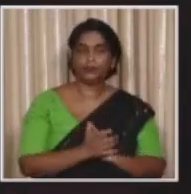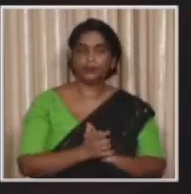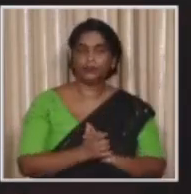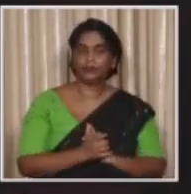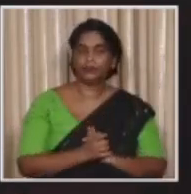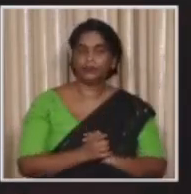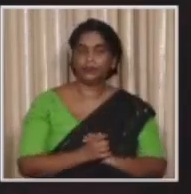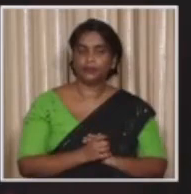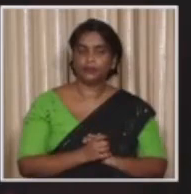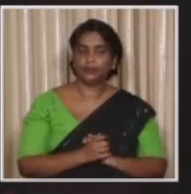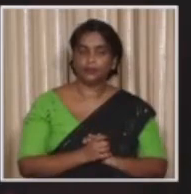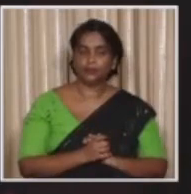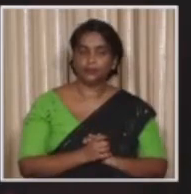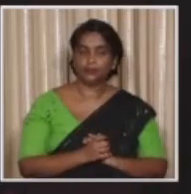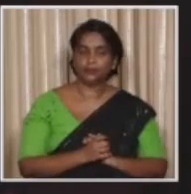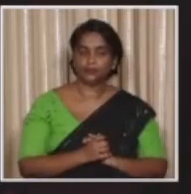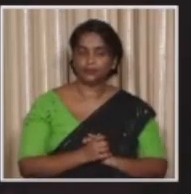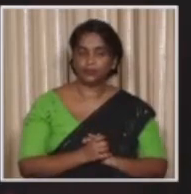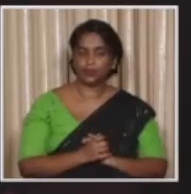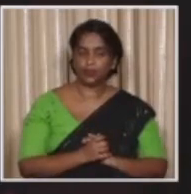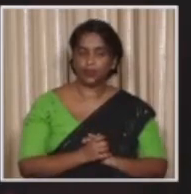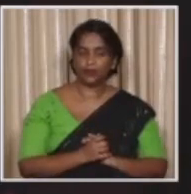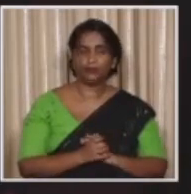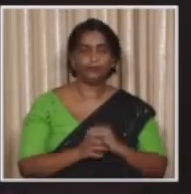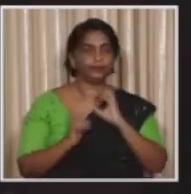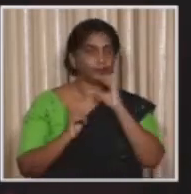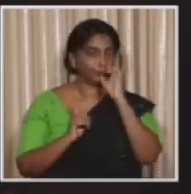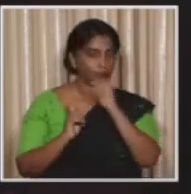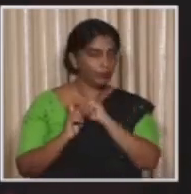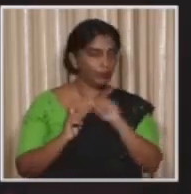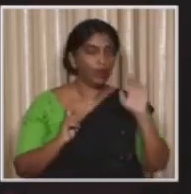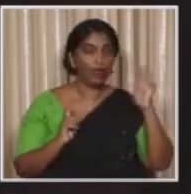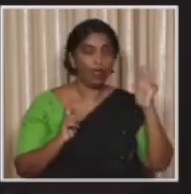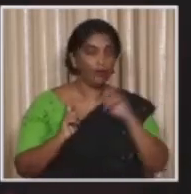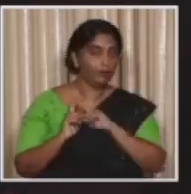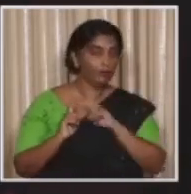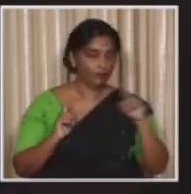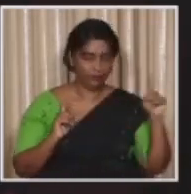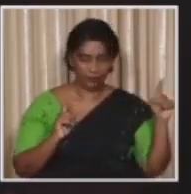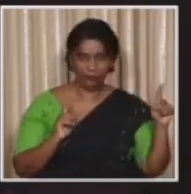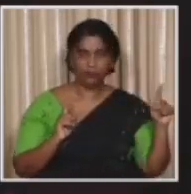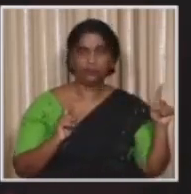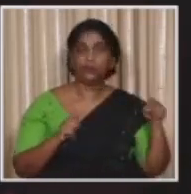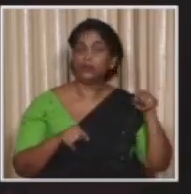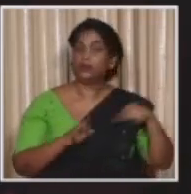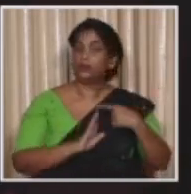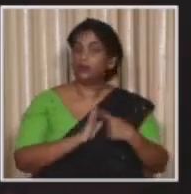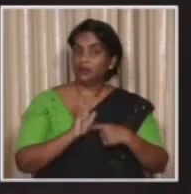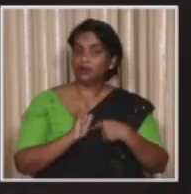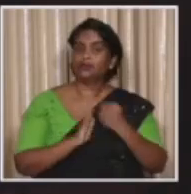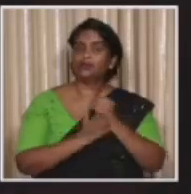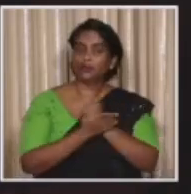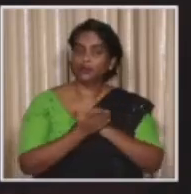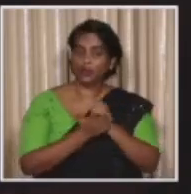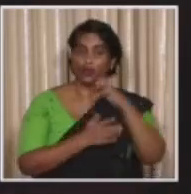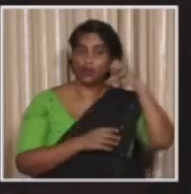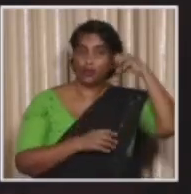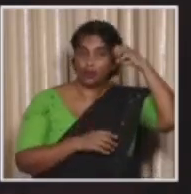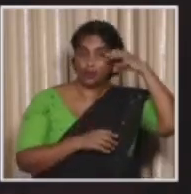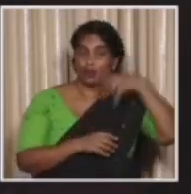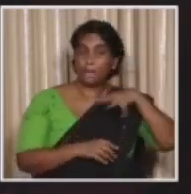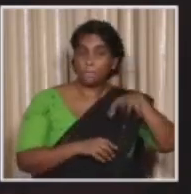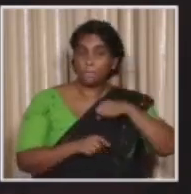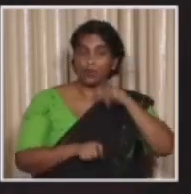එතකොට මේ බිඳුවේ සිට 90 දක්වා මේ රටේ සමස්ත විදුලි